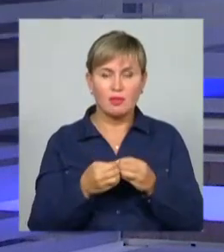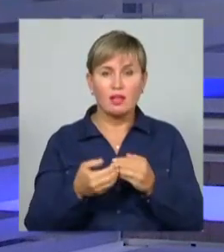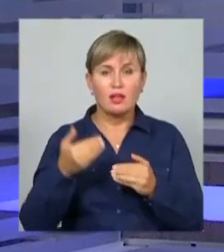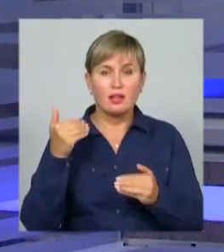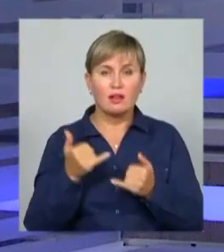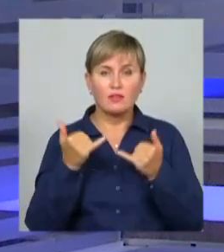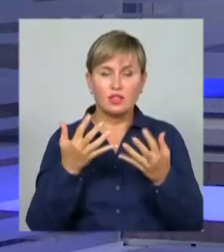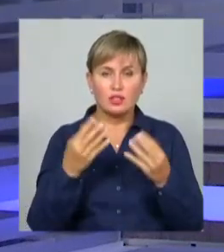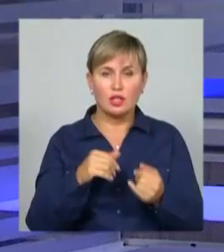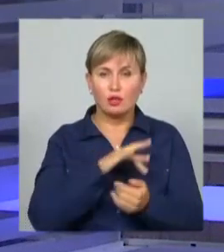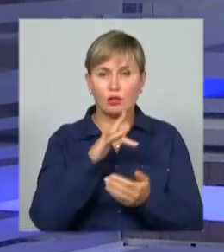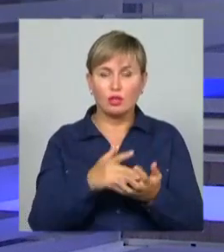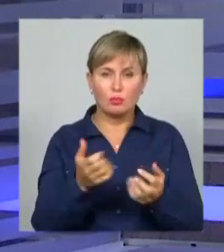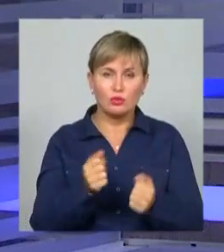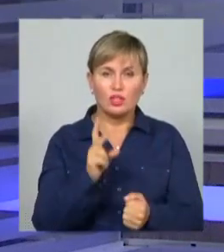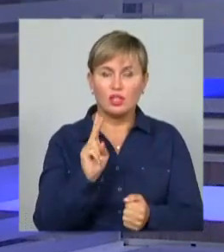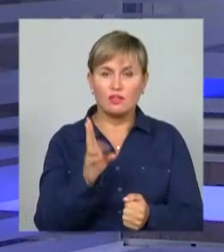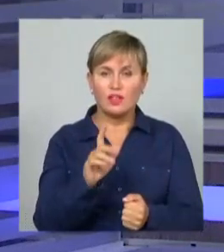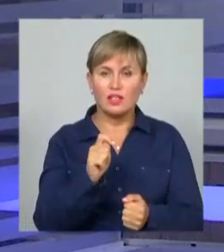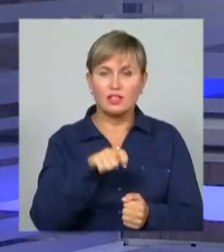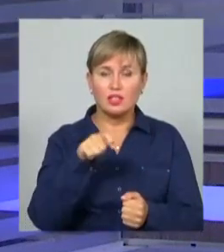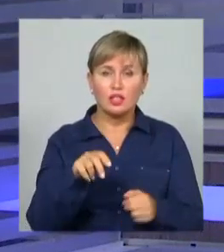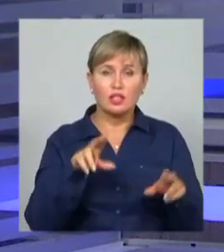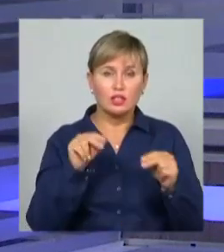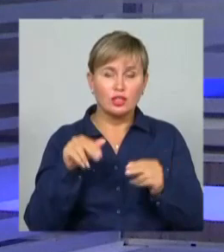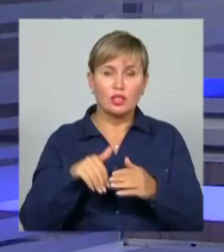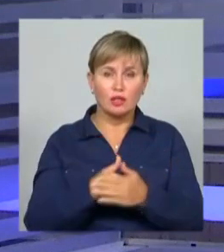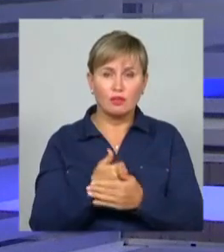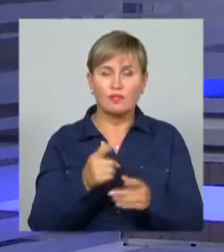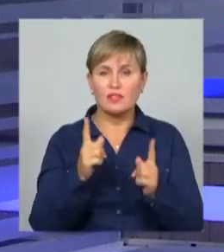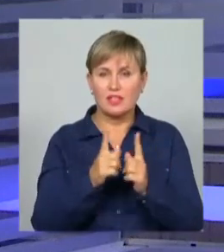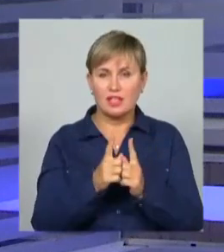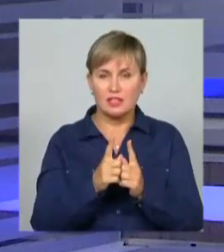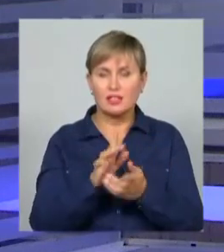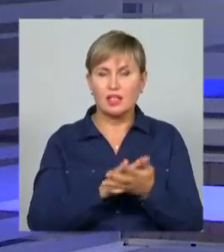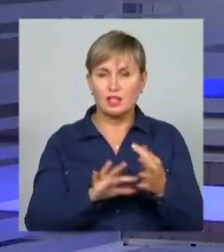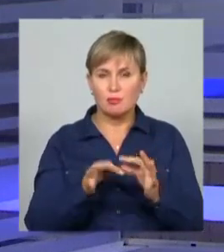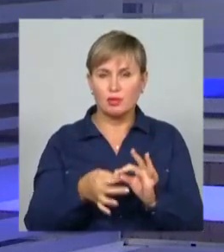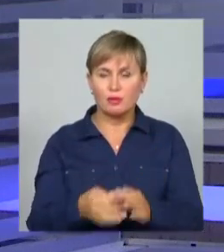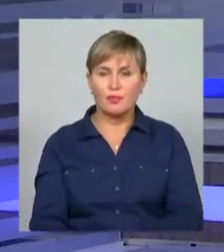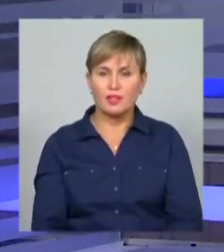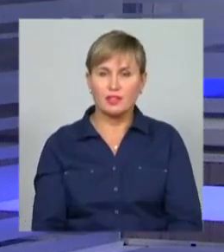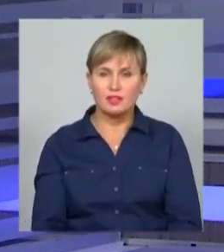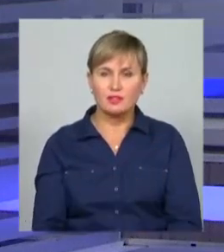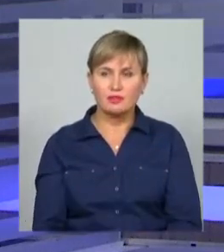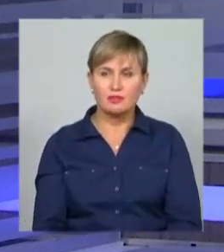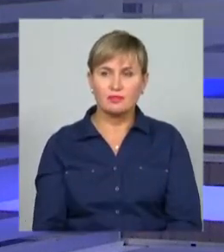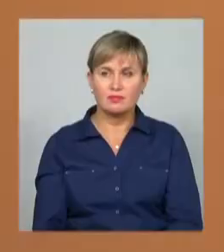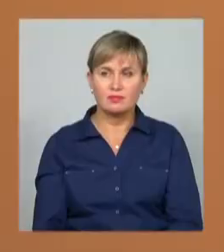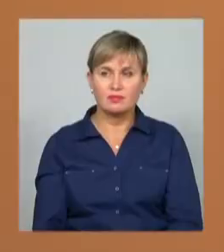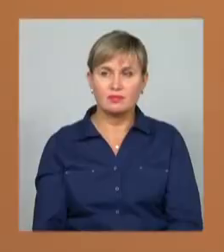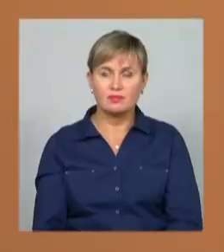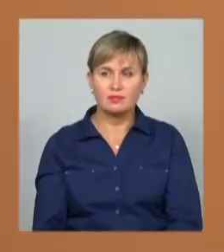Дня города все они получили ключи от квартир. Со счастливыми новоселами встретилась моя коллега Рамина Мирзалимова.